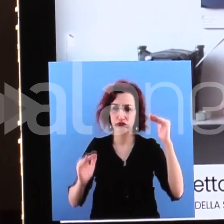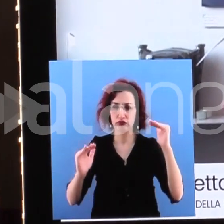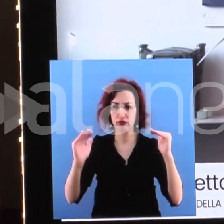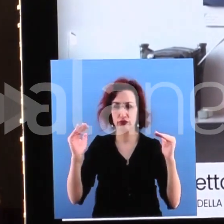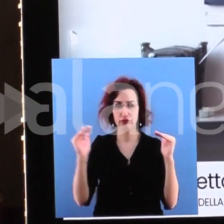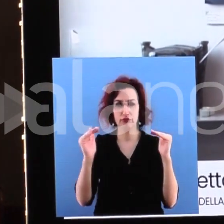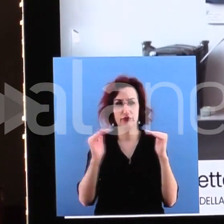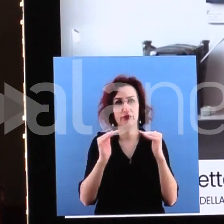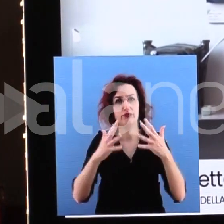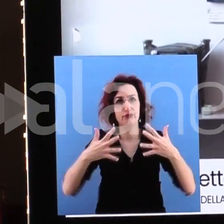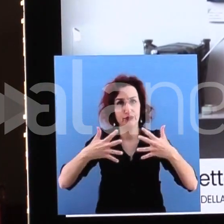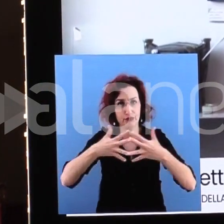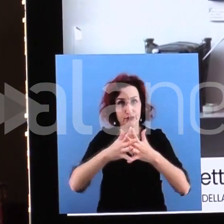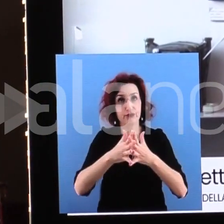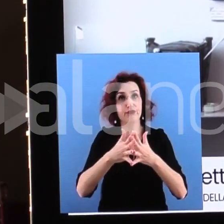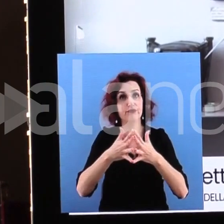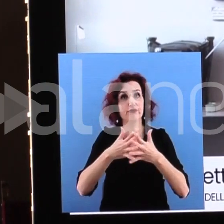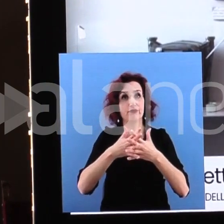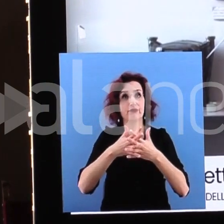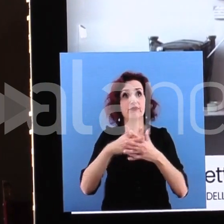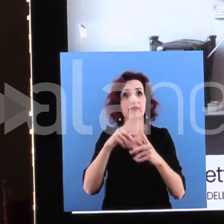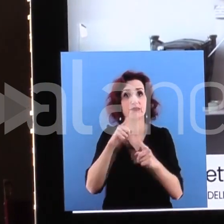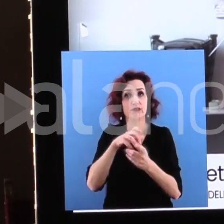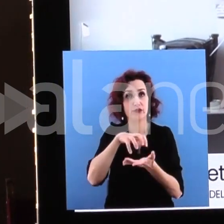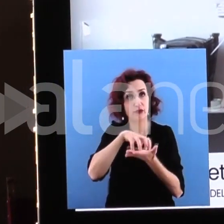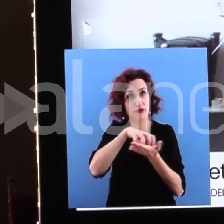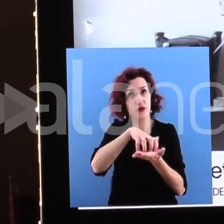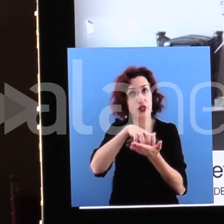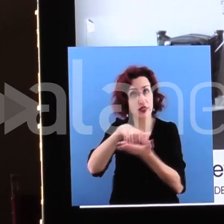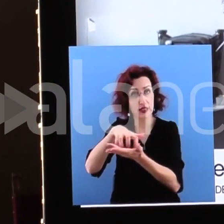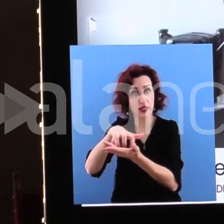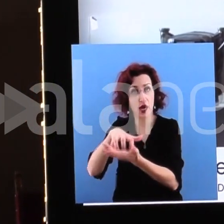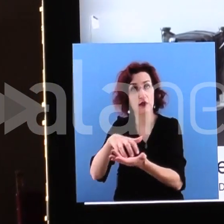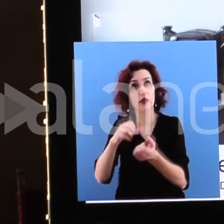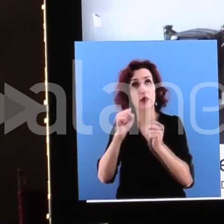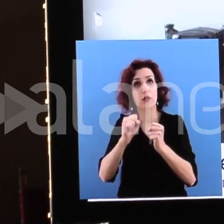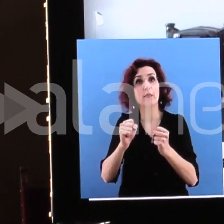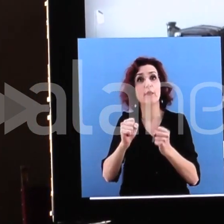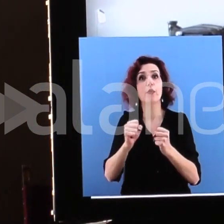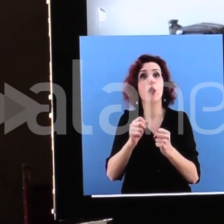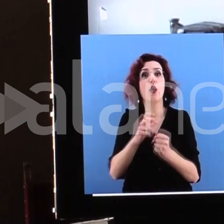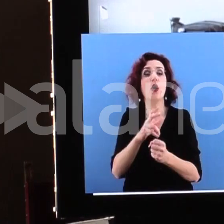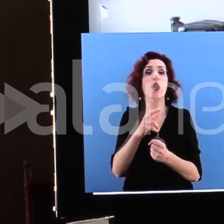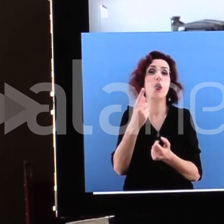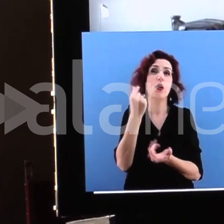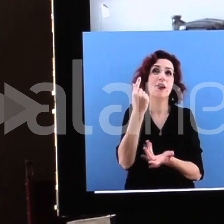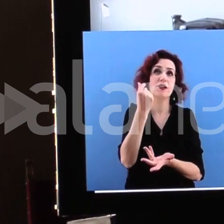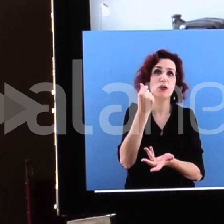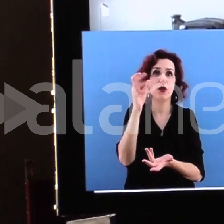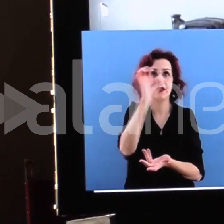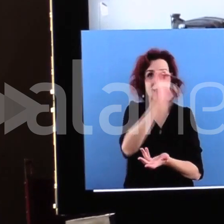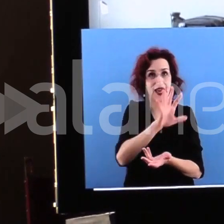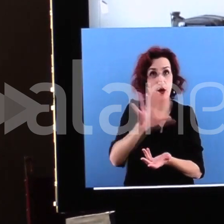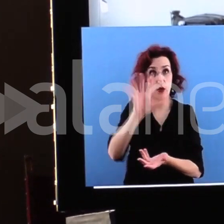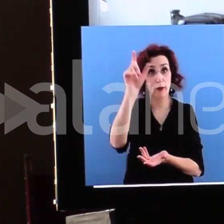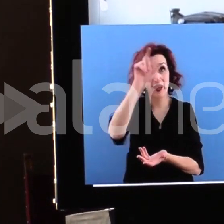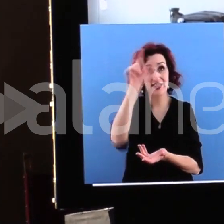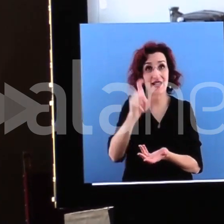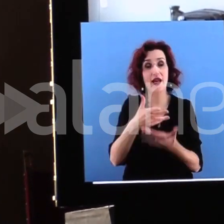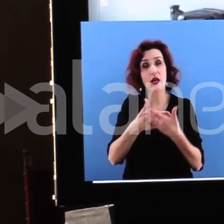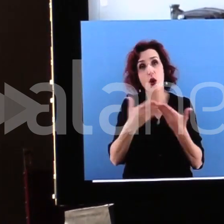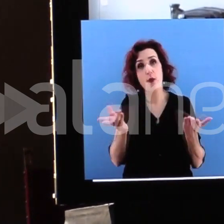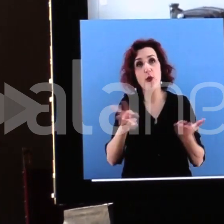facendo convergere in maniera continuativa risorse europee italiane pubbliche private risorse